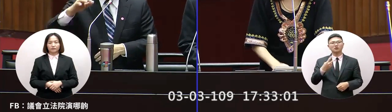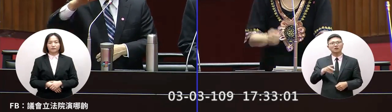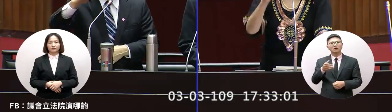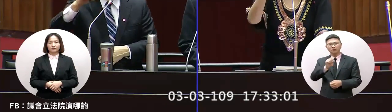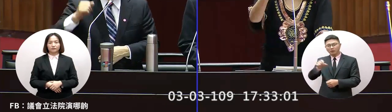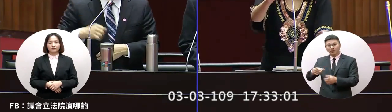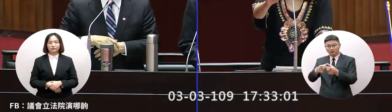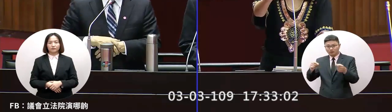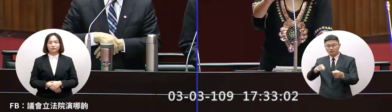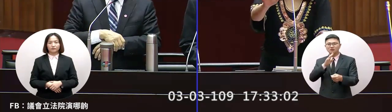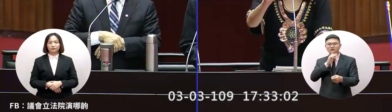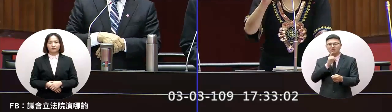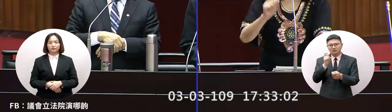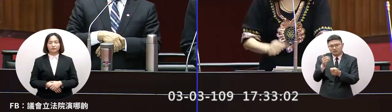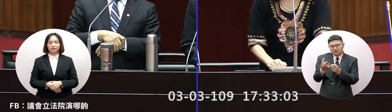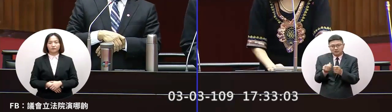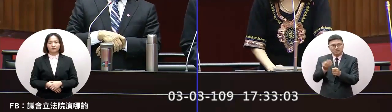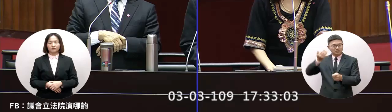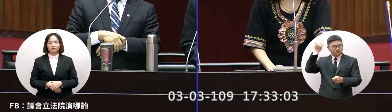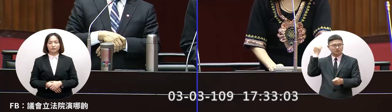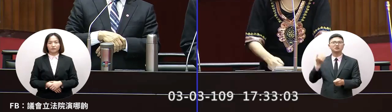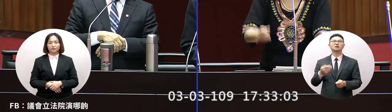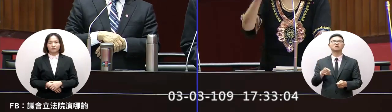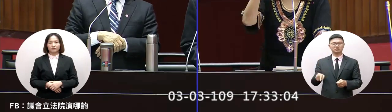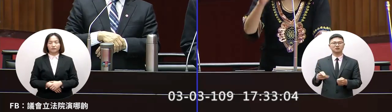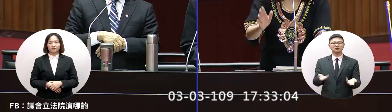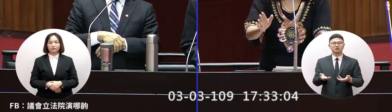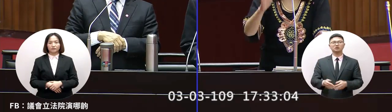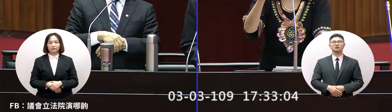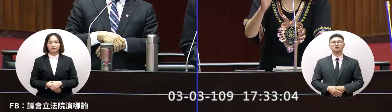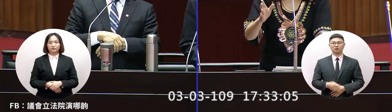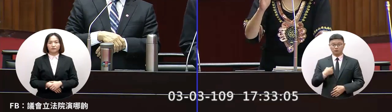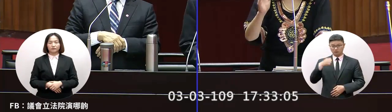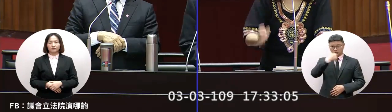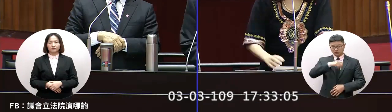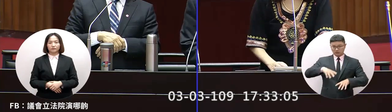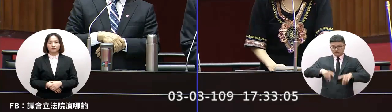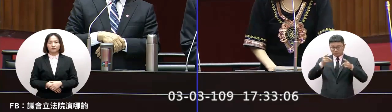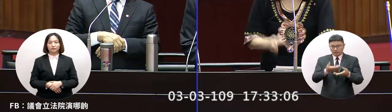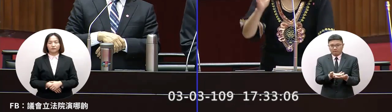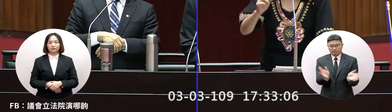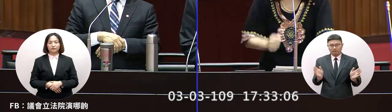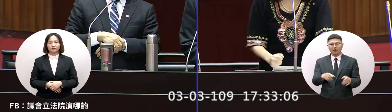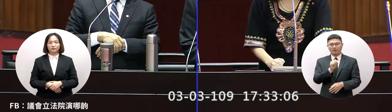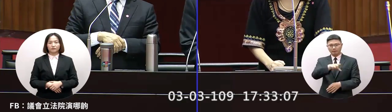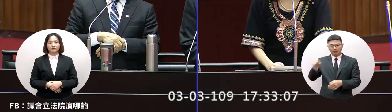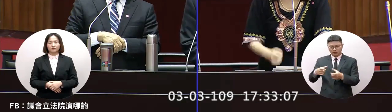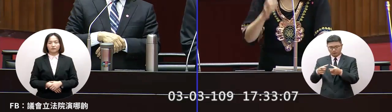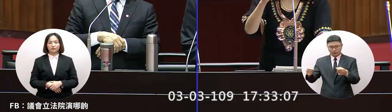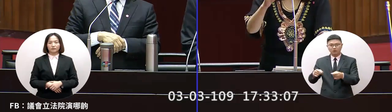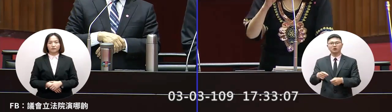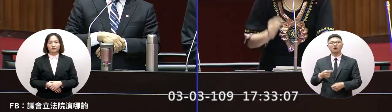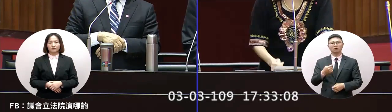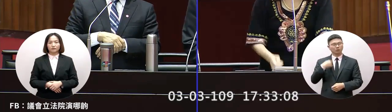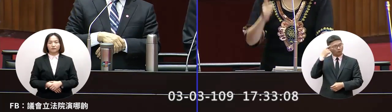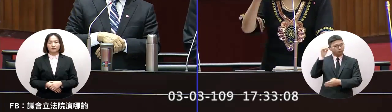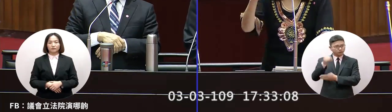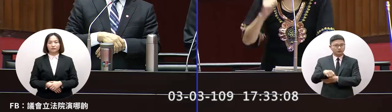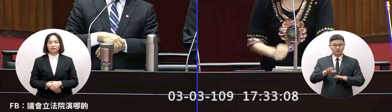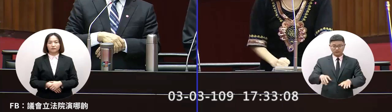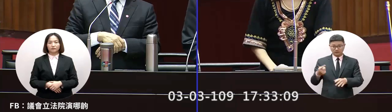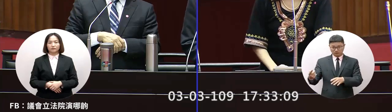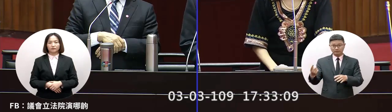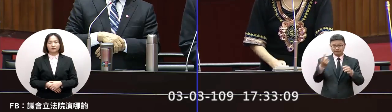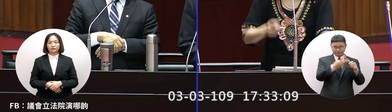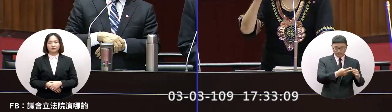啊。那这是台湾第一次，我在外交概念艺术，台湾第一次发放消费券，我同意。啊，今嘛第二遍，第一